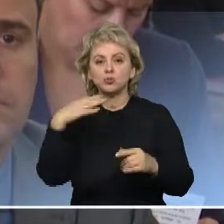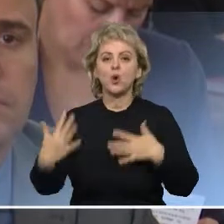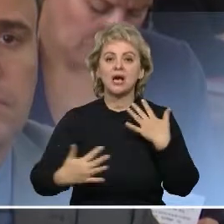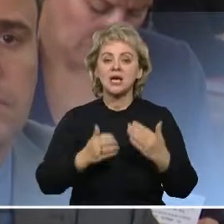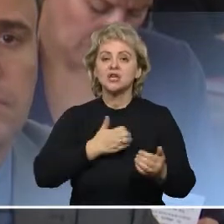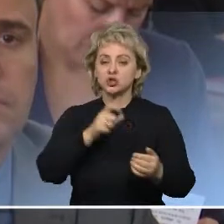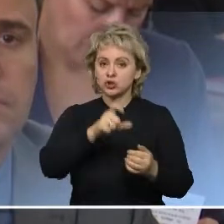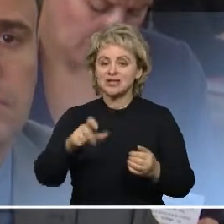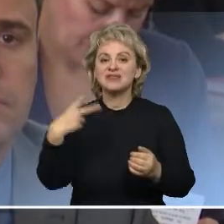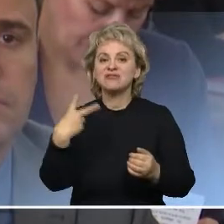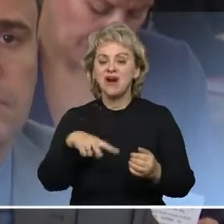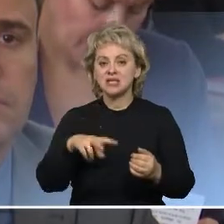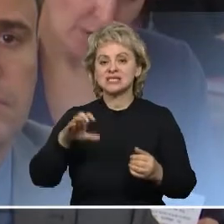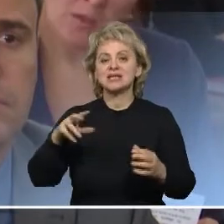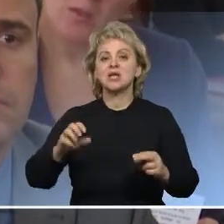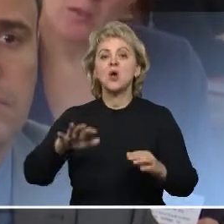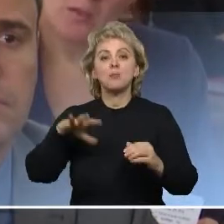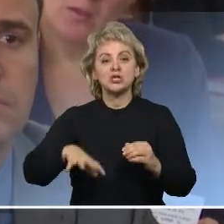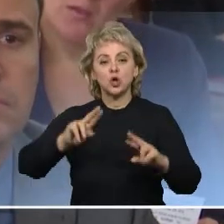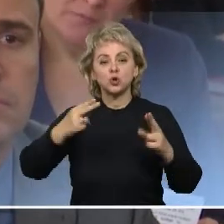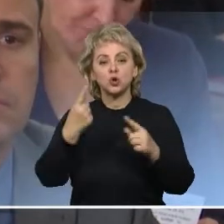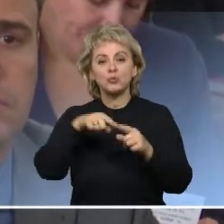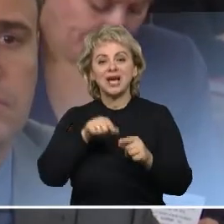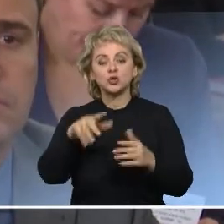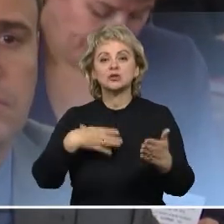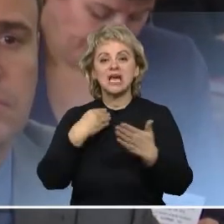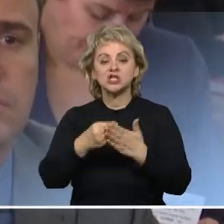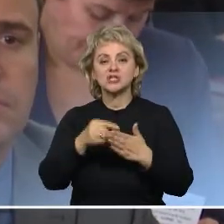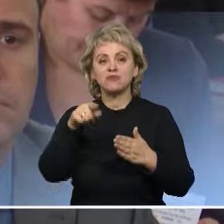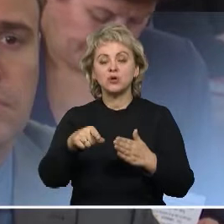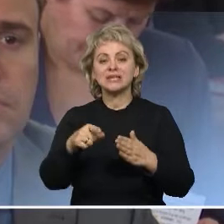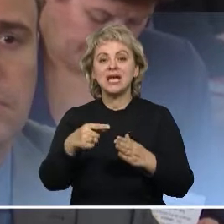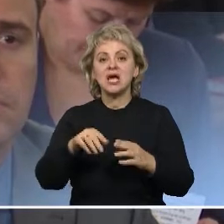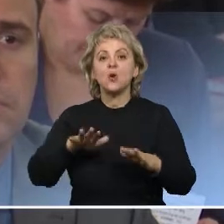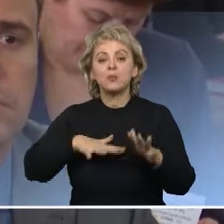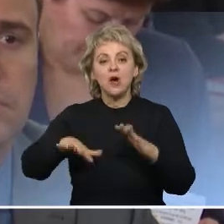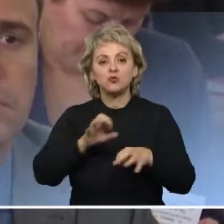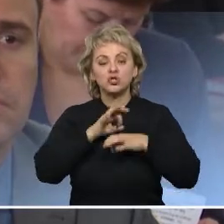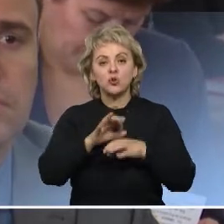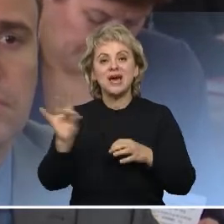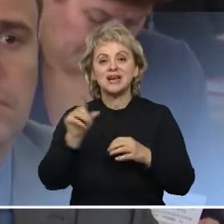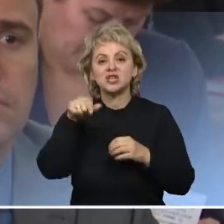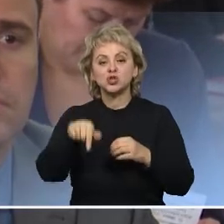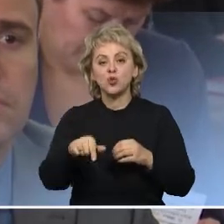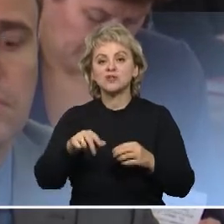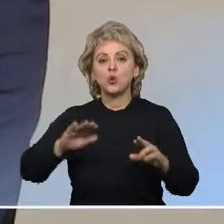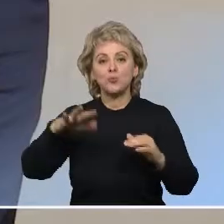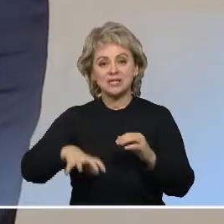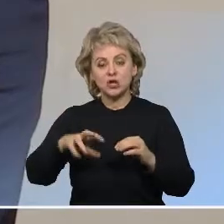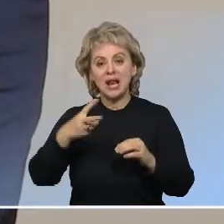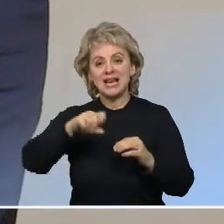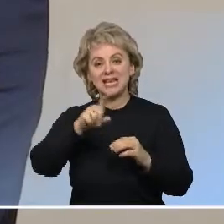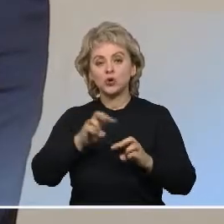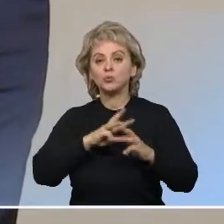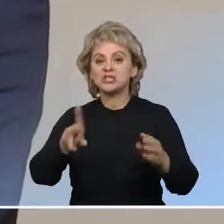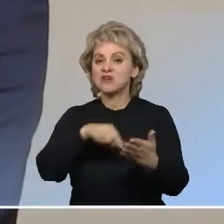энтузиастов. 20 баскетбольных клубов, которые на собственном энтузиазме проводят Ростовскую баскетбольную лигу.